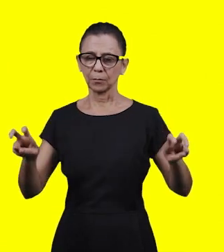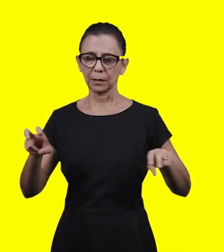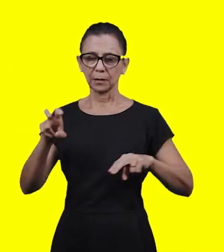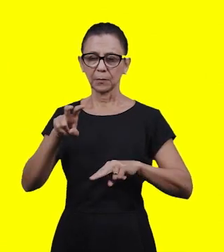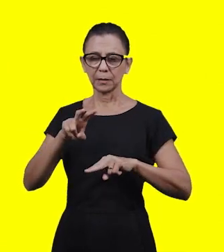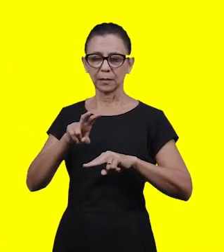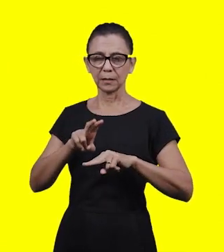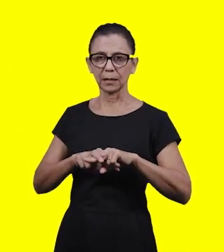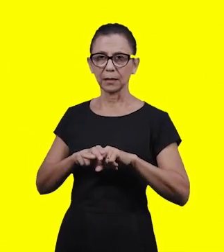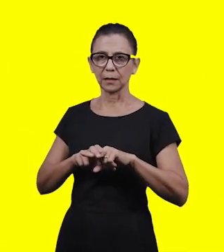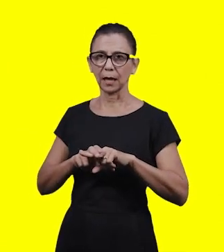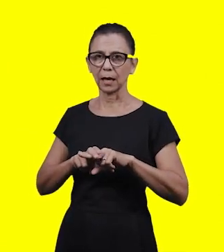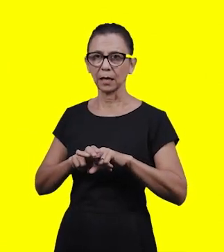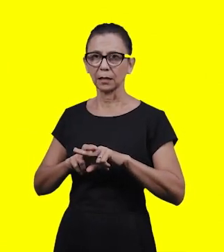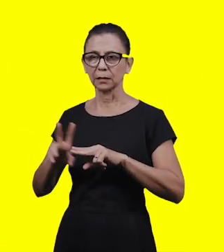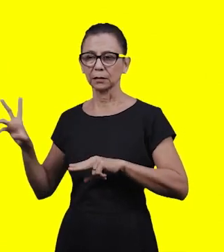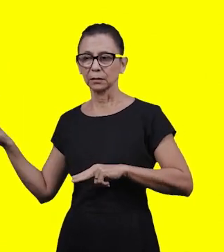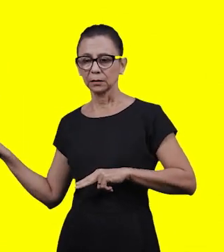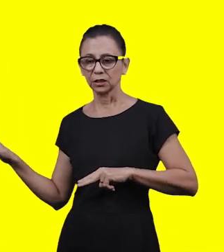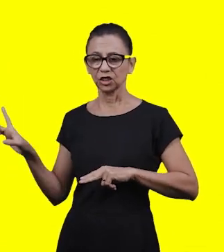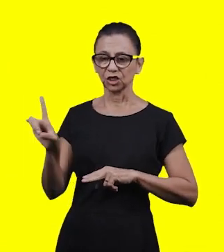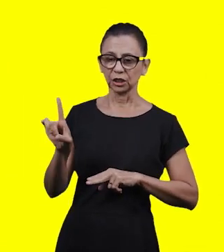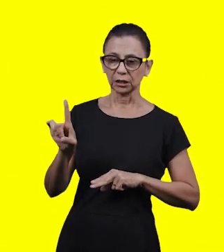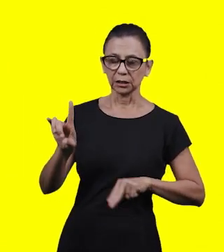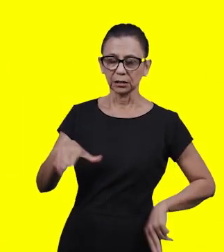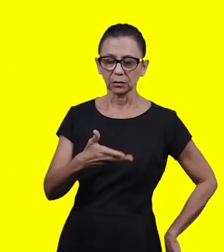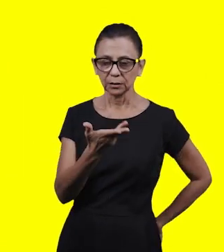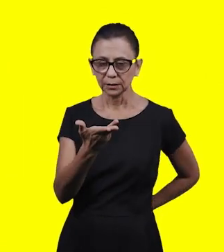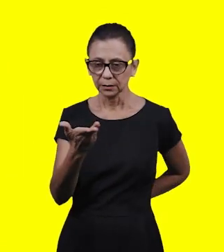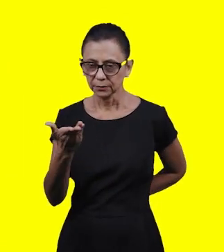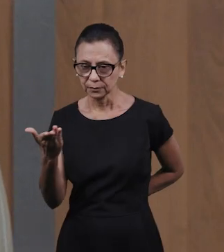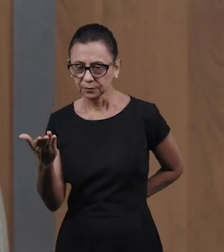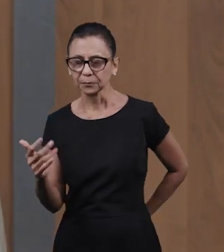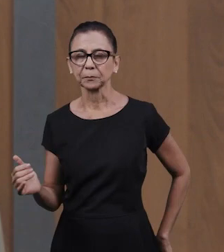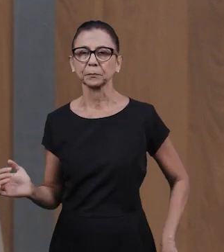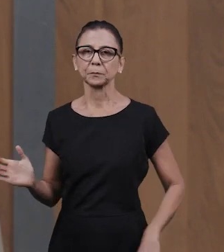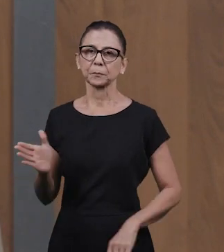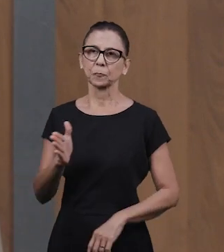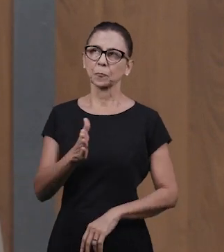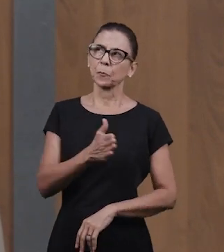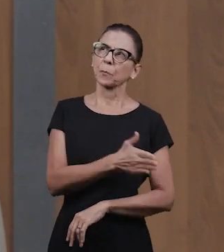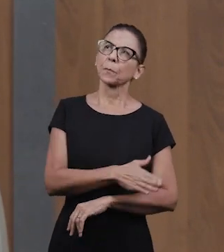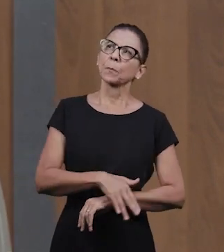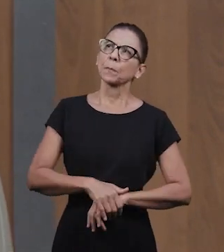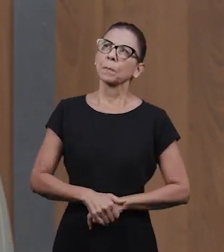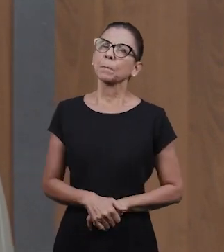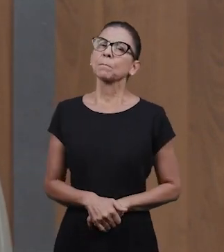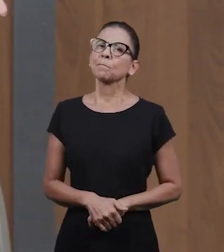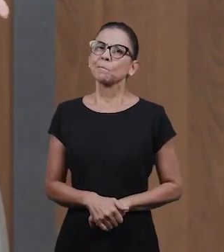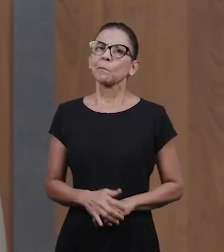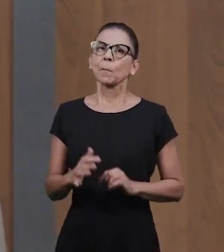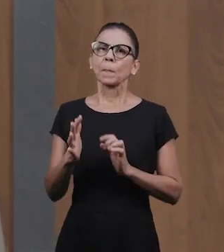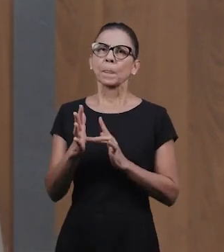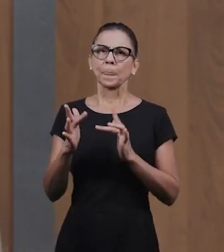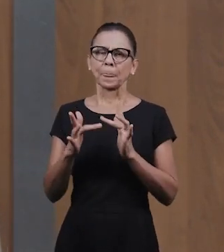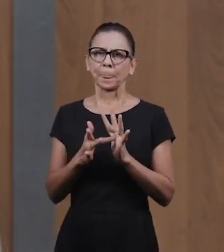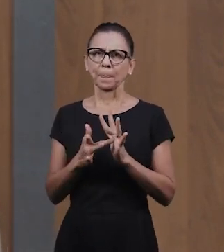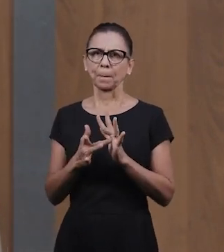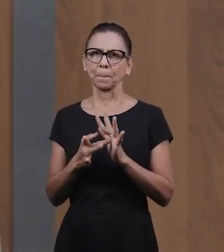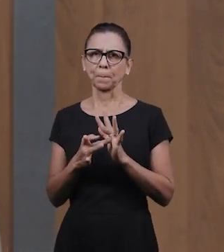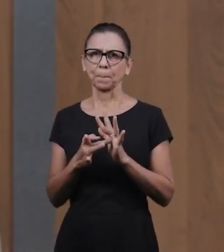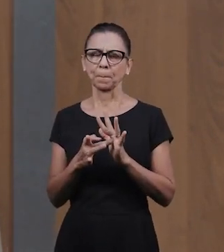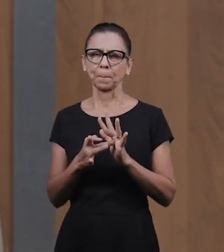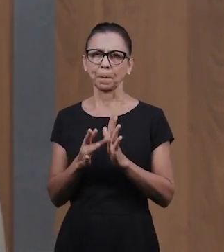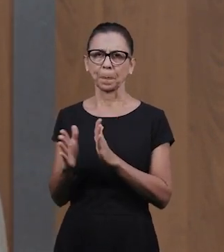fera s'asseoir à table et en arrivant, il les servira. » Quand le Seigneur Jésus est venu ici dans ce